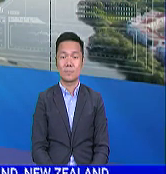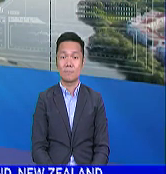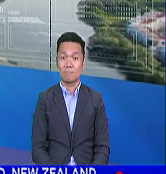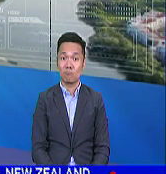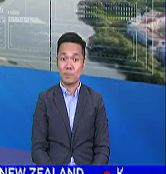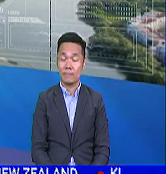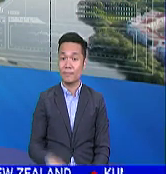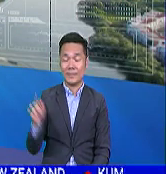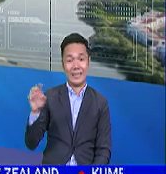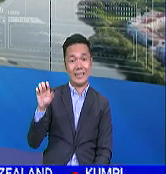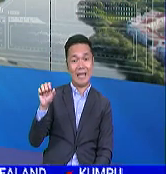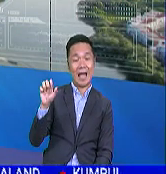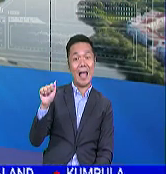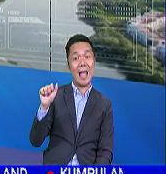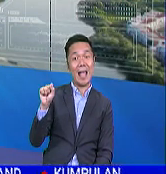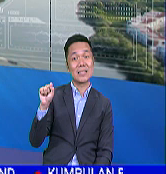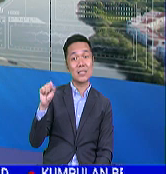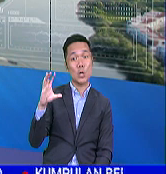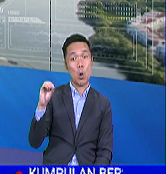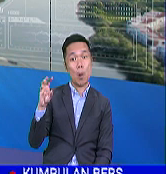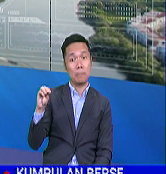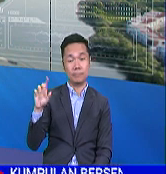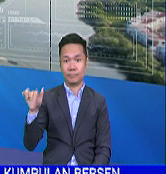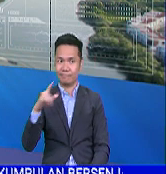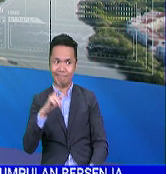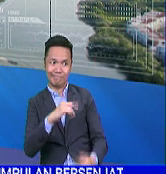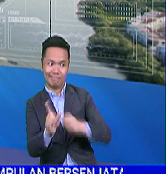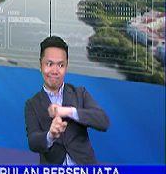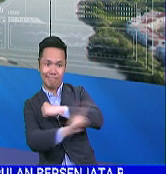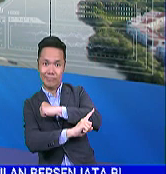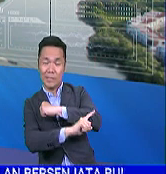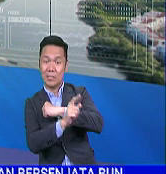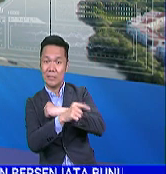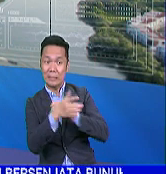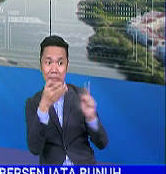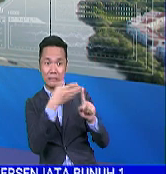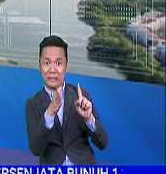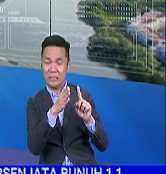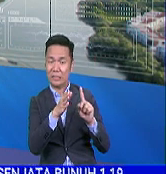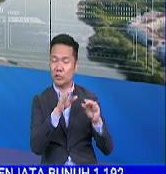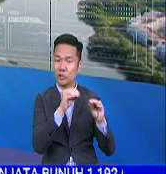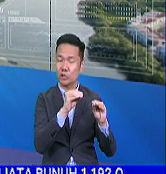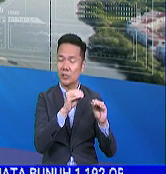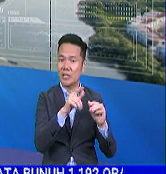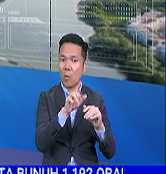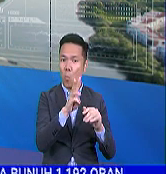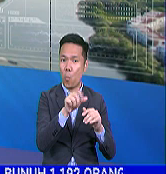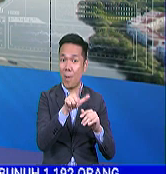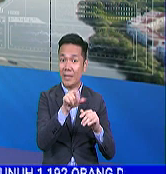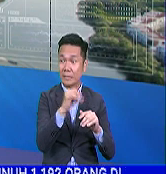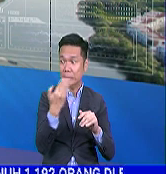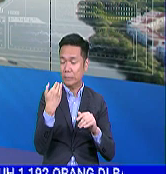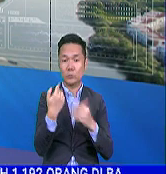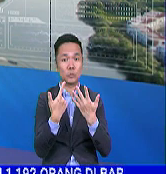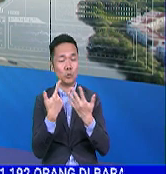Eastern Sabah Security Command, ESCOM, berjaya mematahkan kegiatan kumpulan ajaran Wali 7 dengan penahanan 3 individu malam